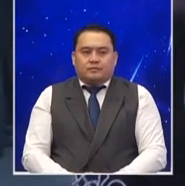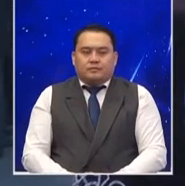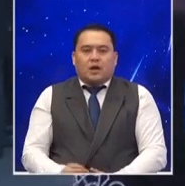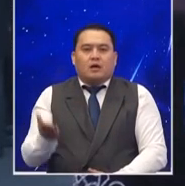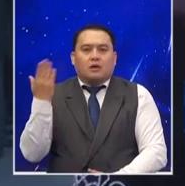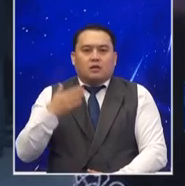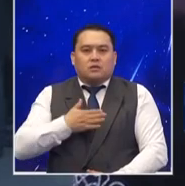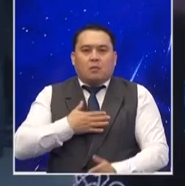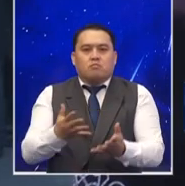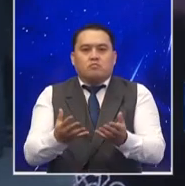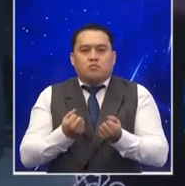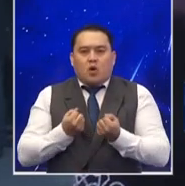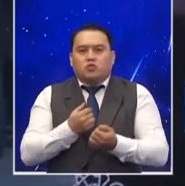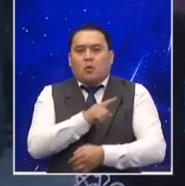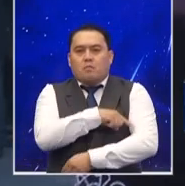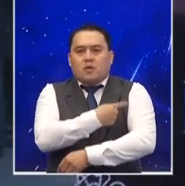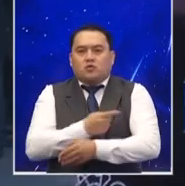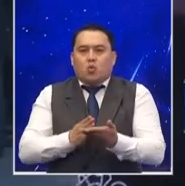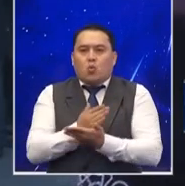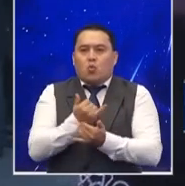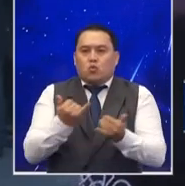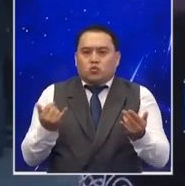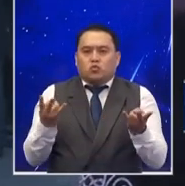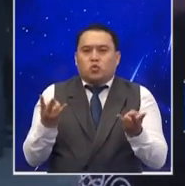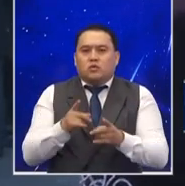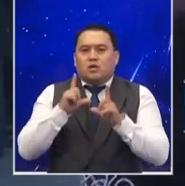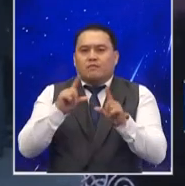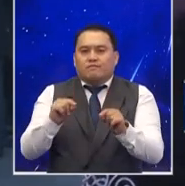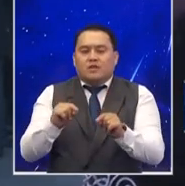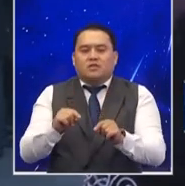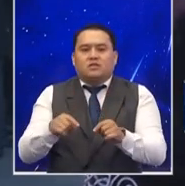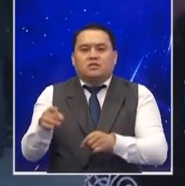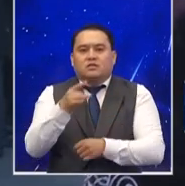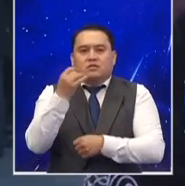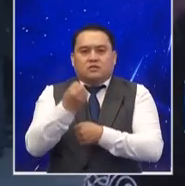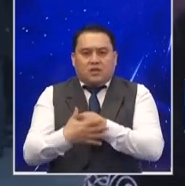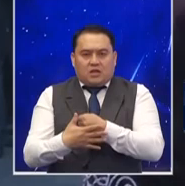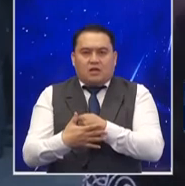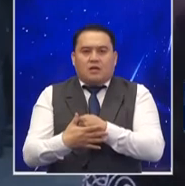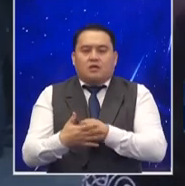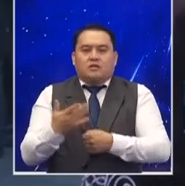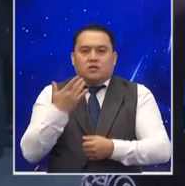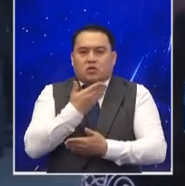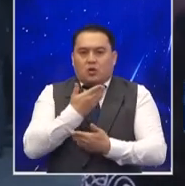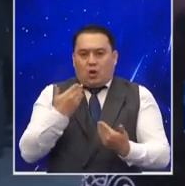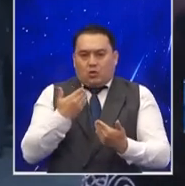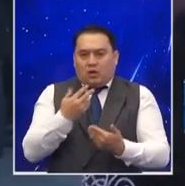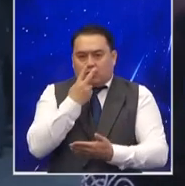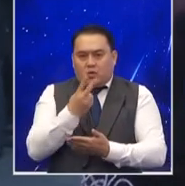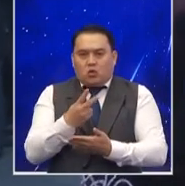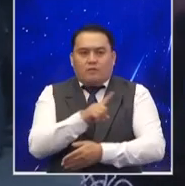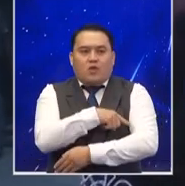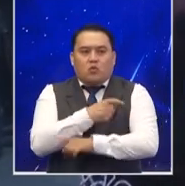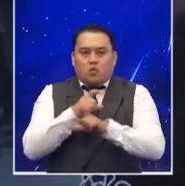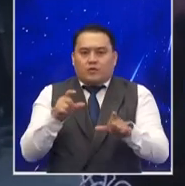Раньше нам за получением многих медицинских услуг приходилось ездить в райцентр. Теперь эта нужда практически отсутствует. Я смотрела